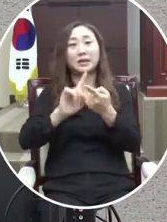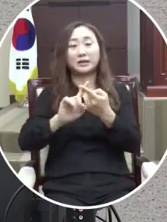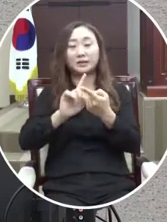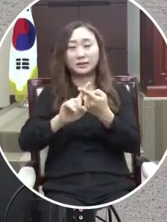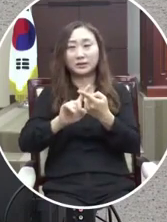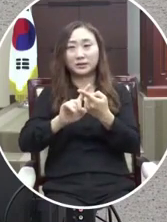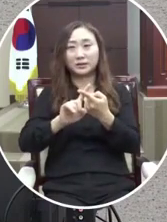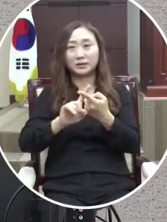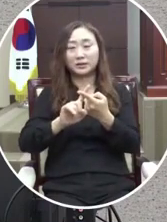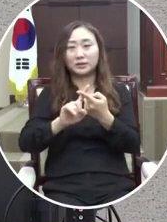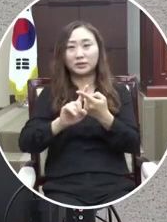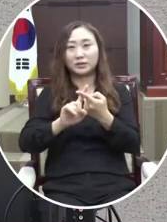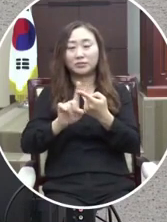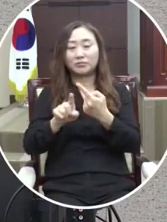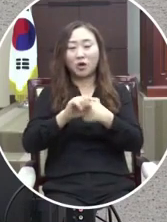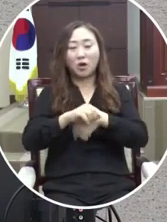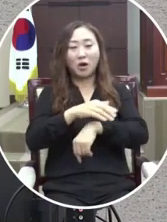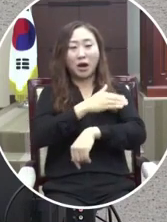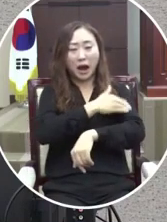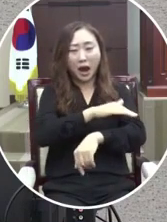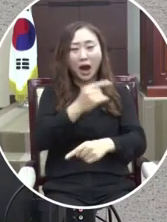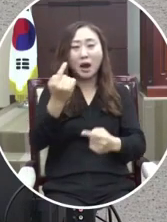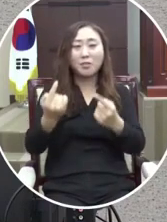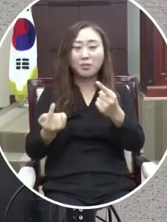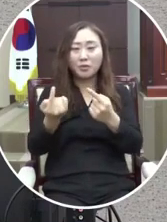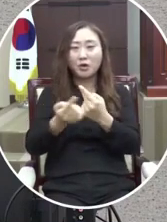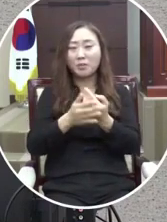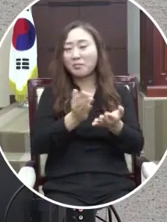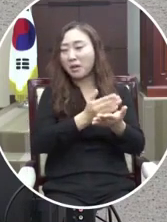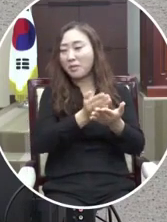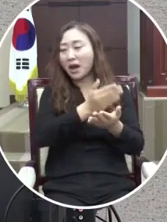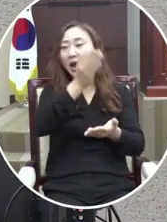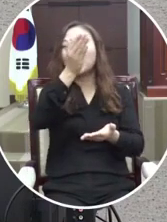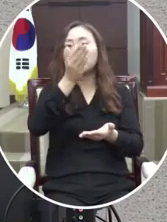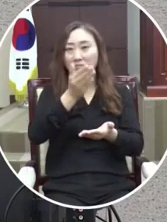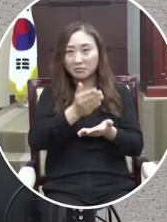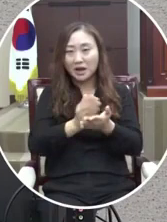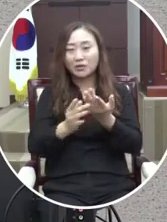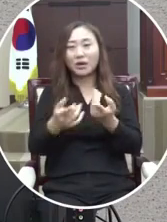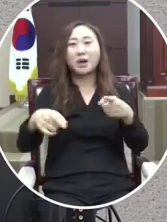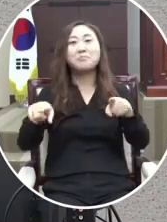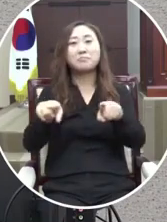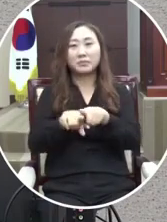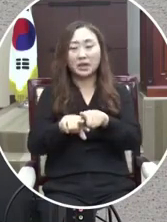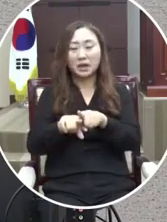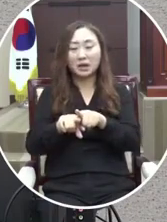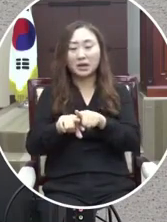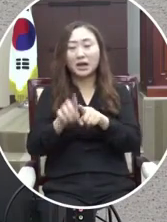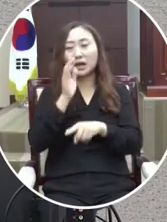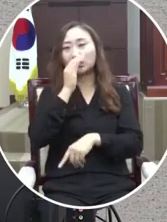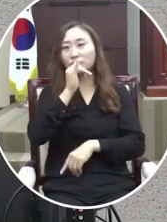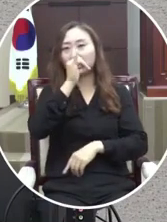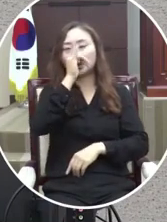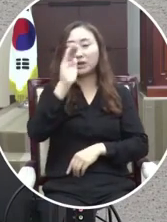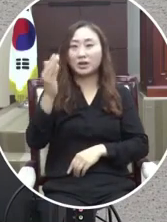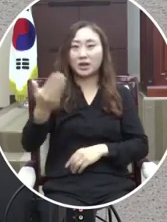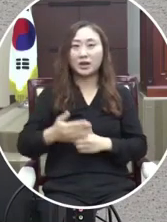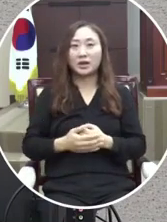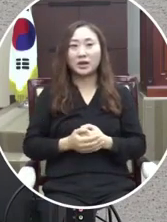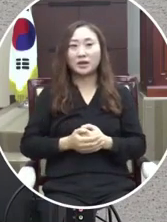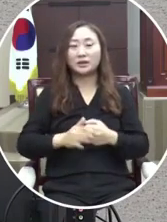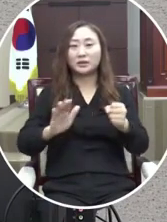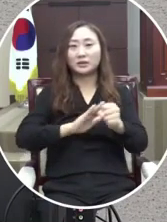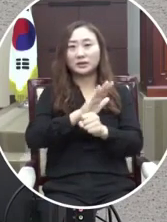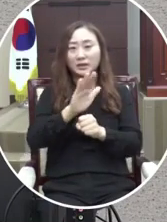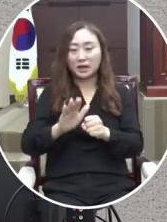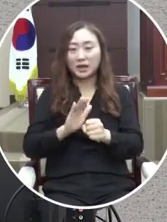배제하는 것보다는 선별하여 수용하고 함께 가는 공존의 태도가 더욱 국익에 부합할 것입니다.